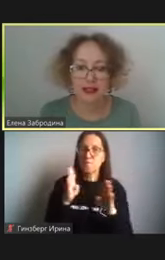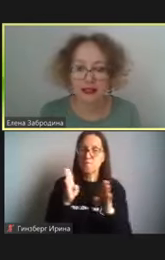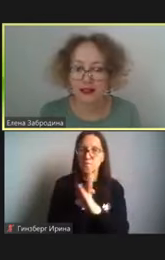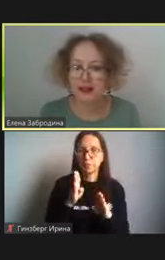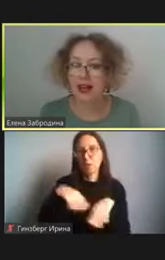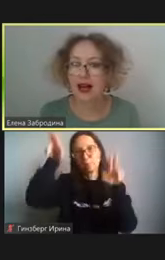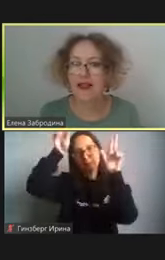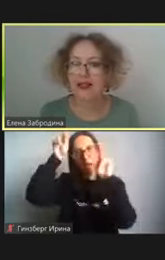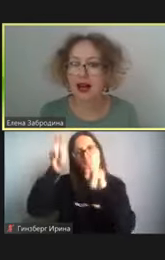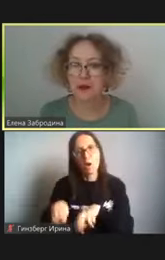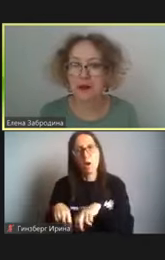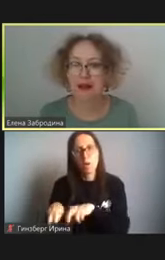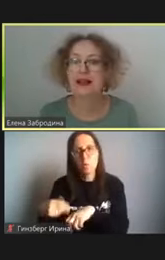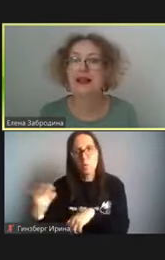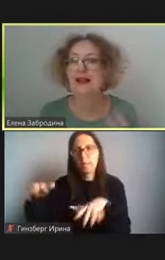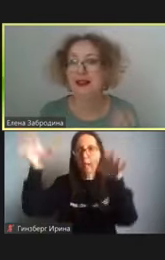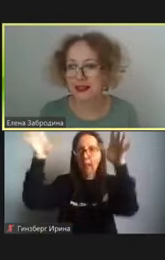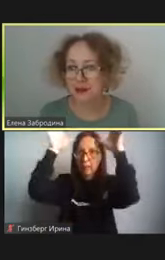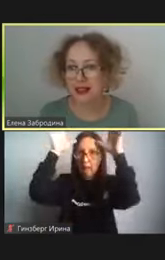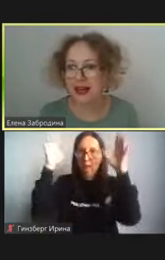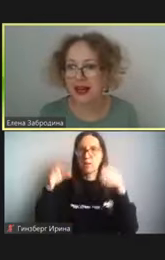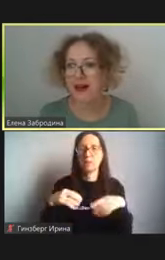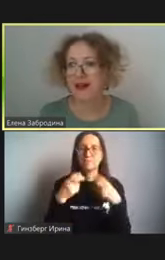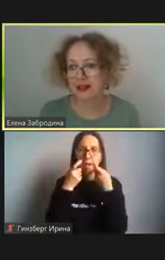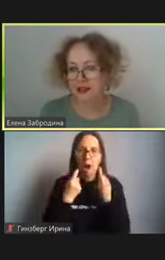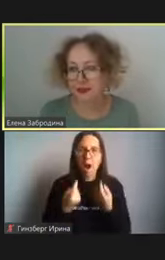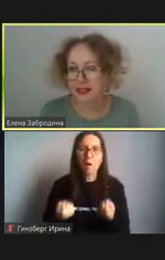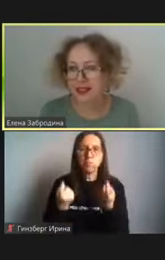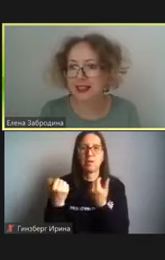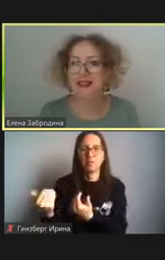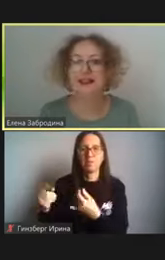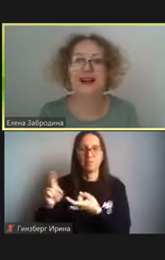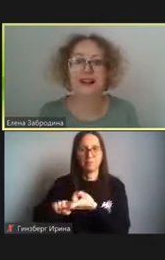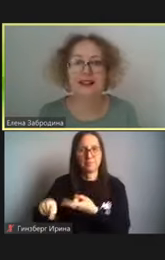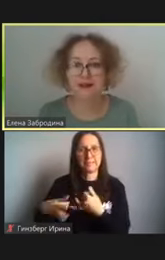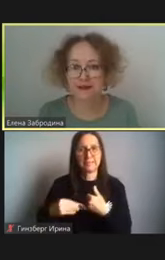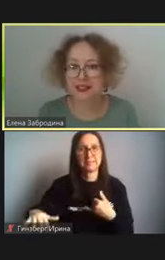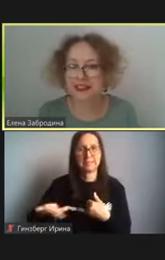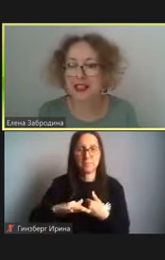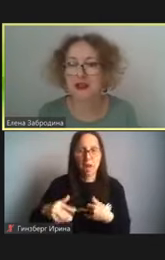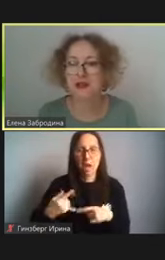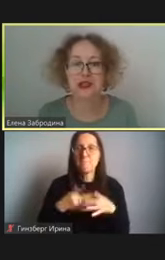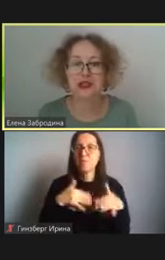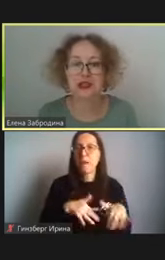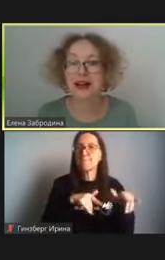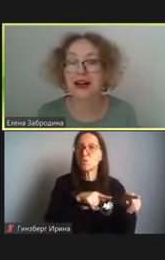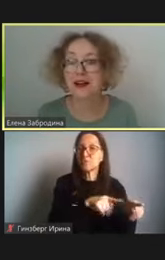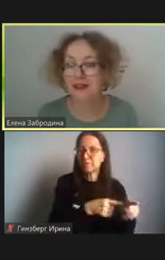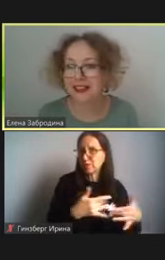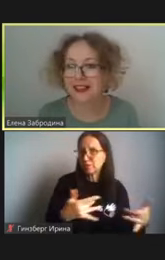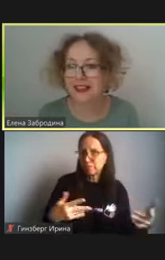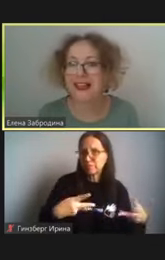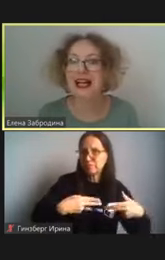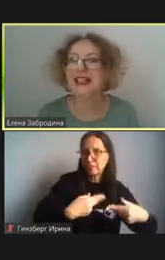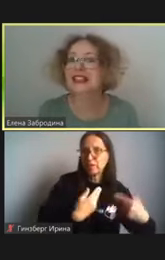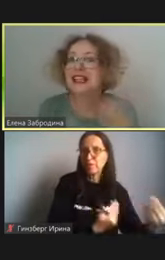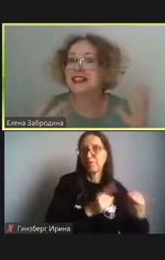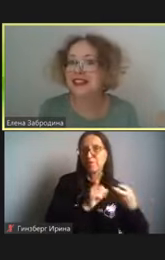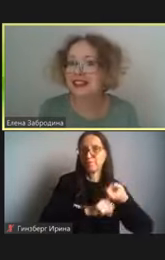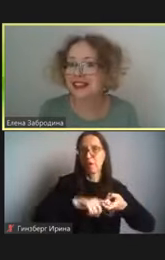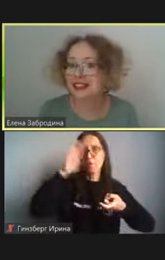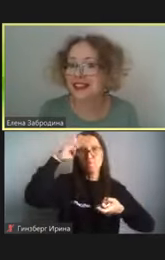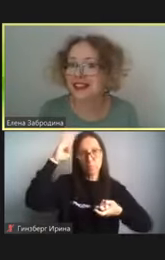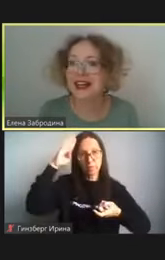кролики, лань, кабан, земля, морские гады, морские существа, вода.